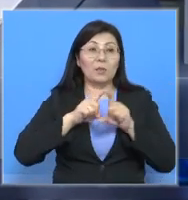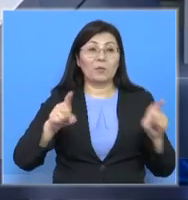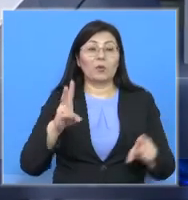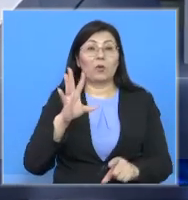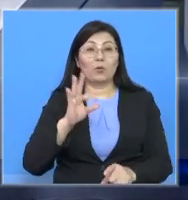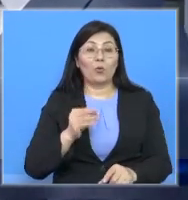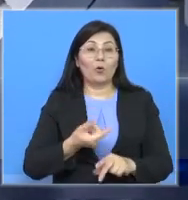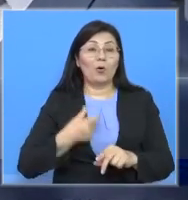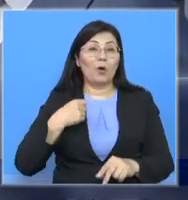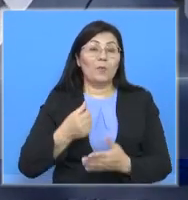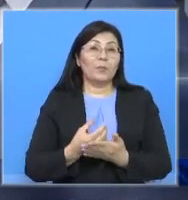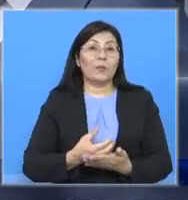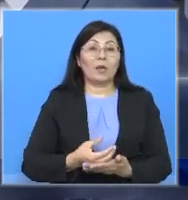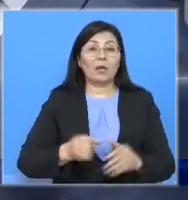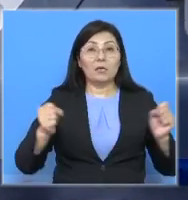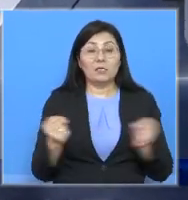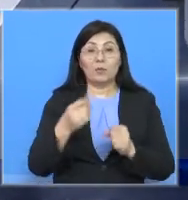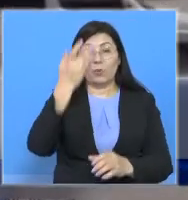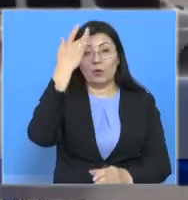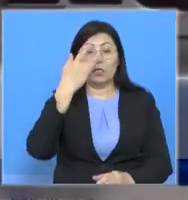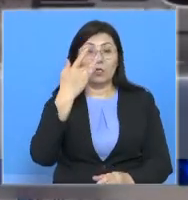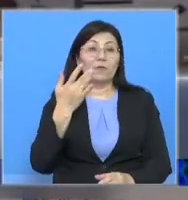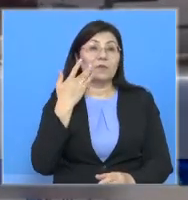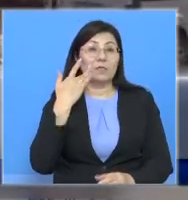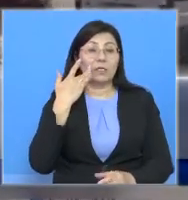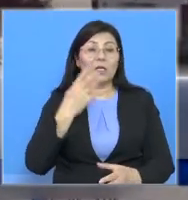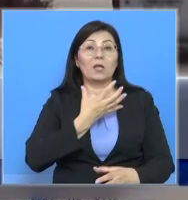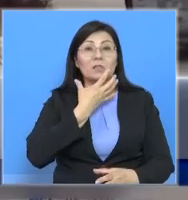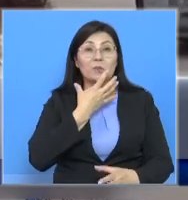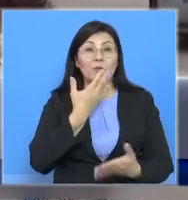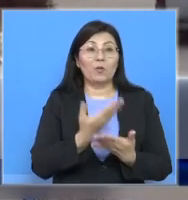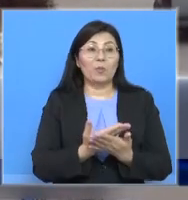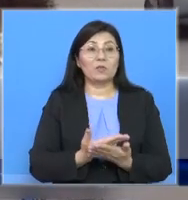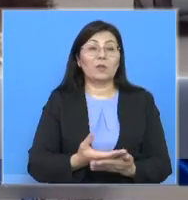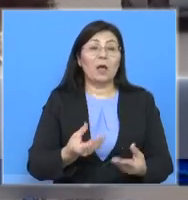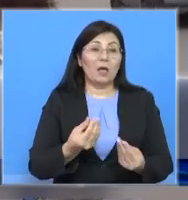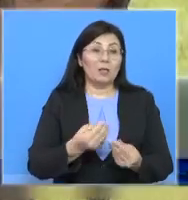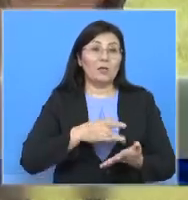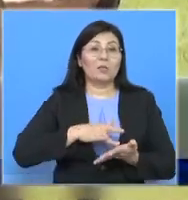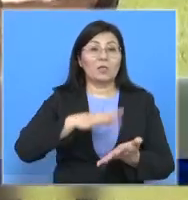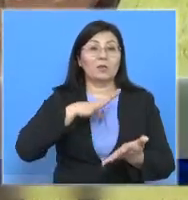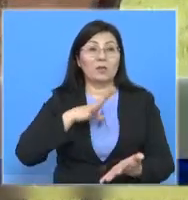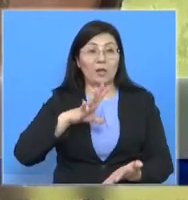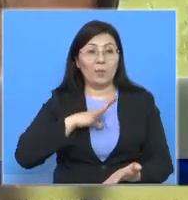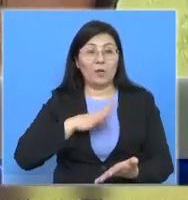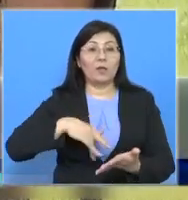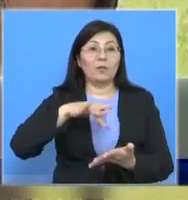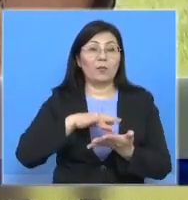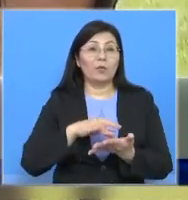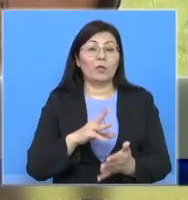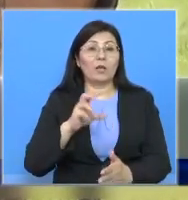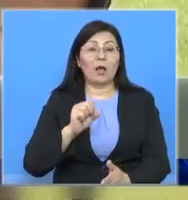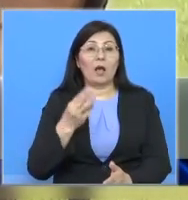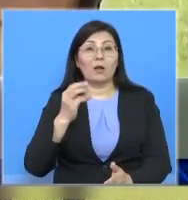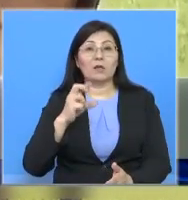Но самое интересное что и зимой и летом внутри тепло также Путешественники посетили город коршихир важный центр наталийской